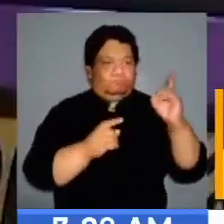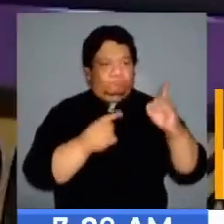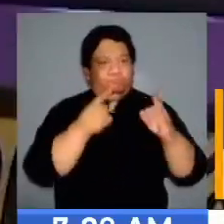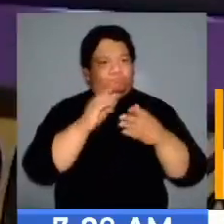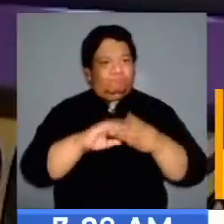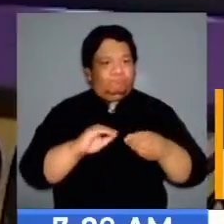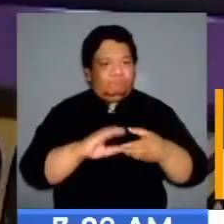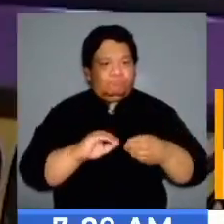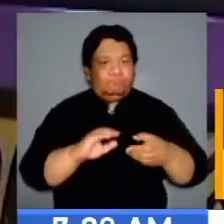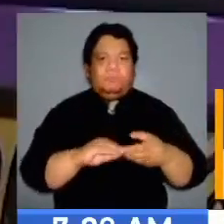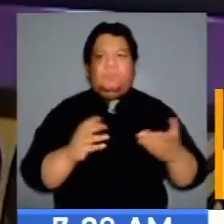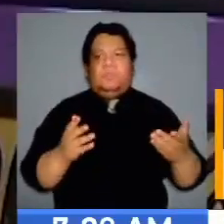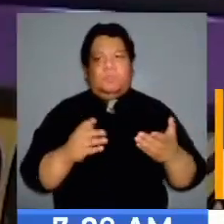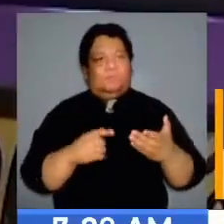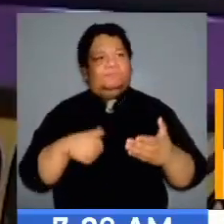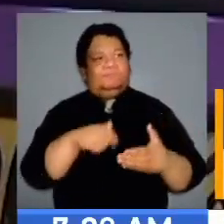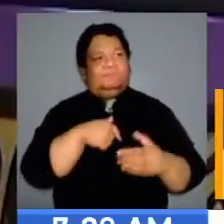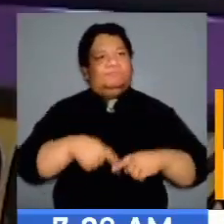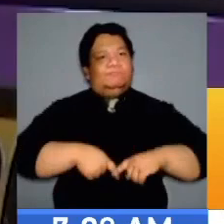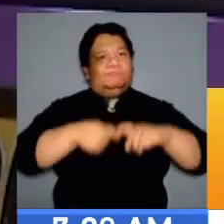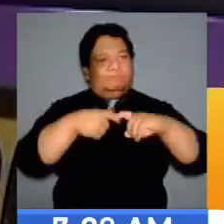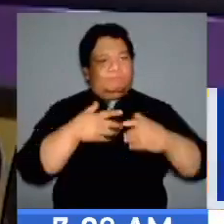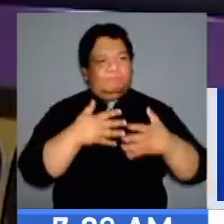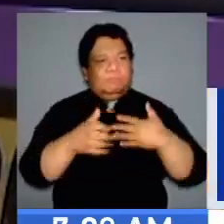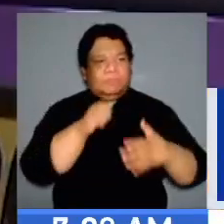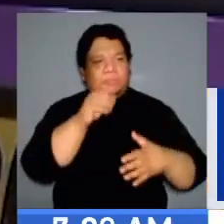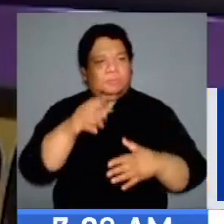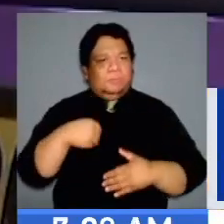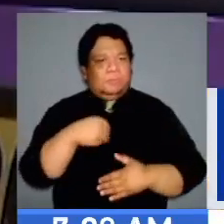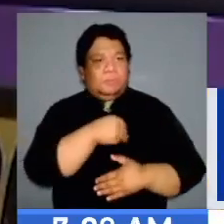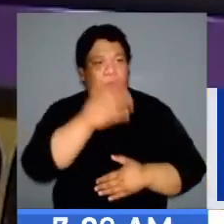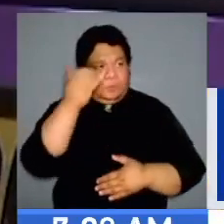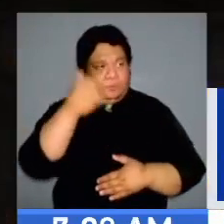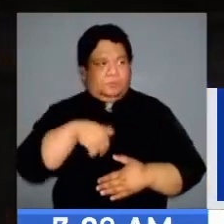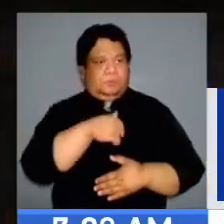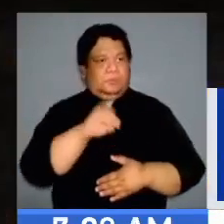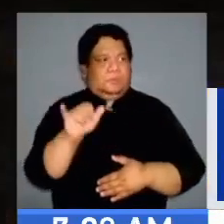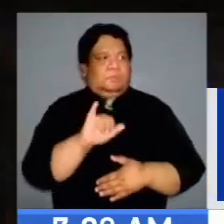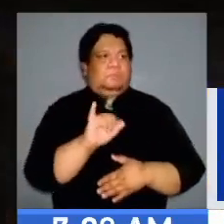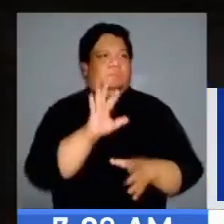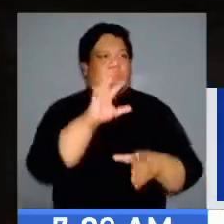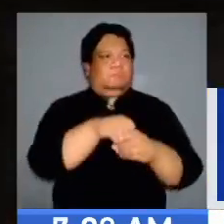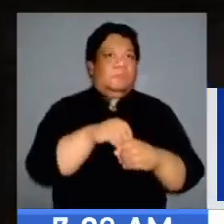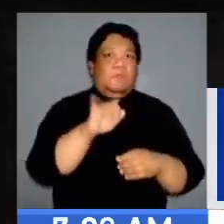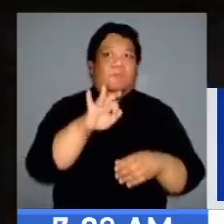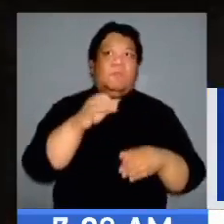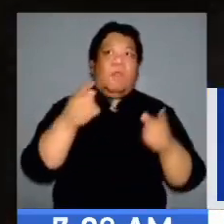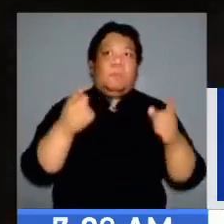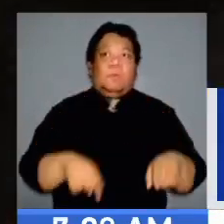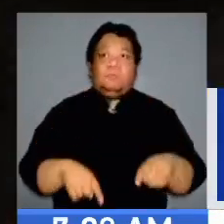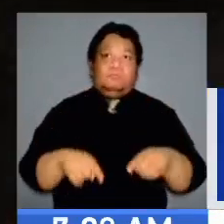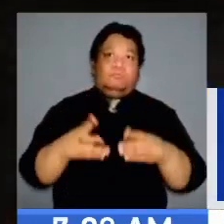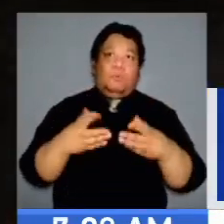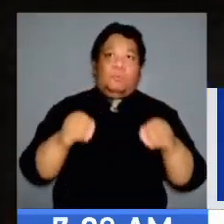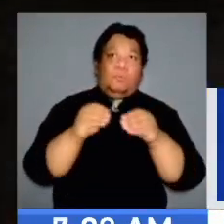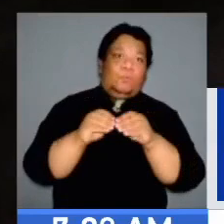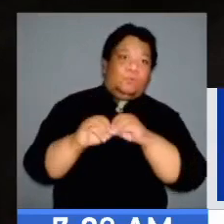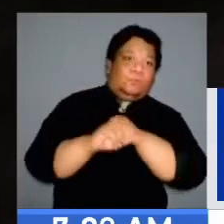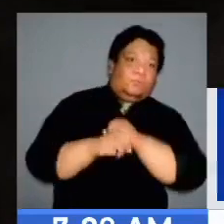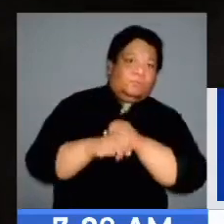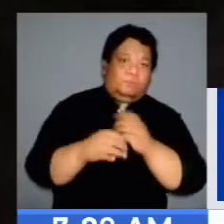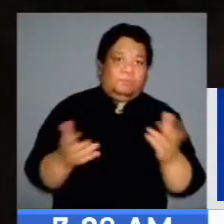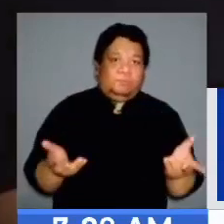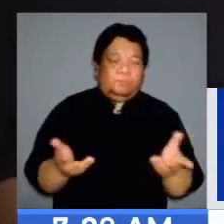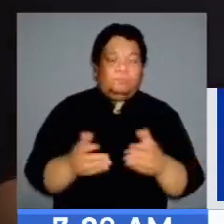member. Nakikisama lang kami sa ano, kasi pati naman kami mawalan pag nawalan talaga ng jeep. Kailangan pa rin daw nilang kumita kahit paano para may pangkain